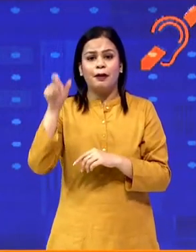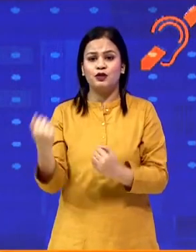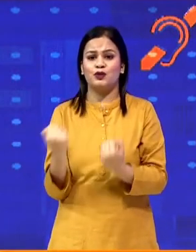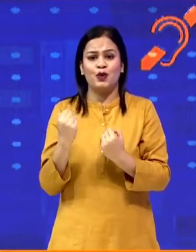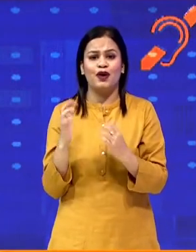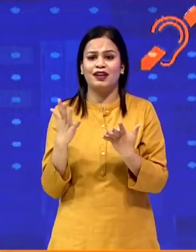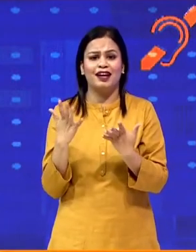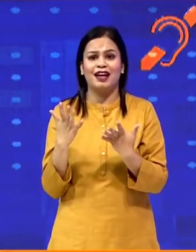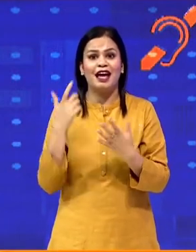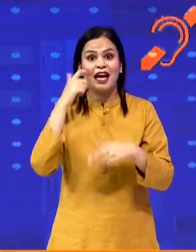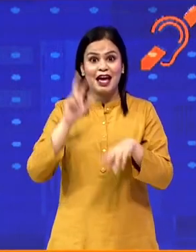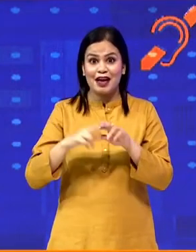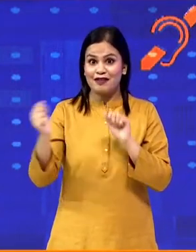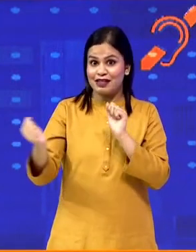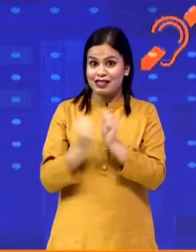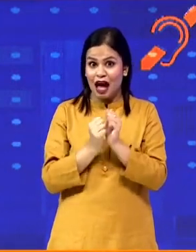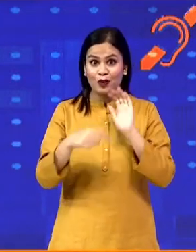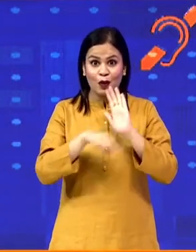कहते हैं इस आदमी